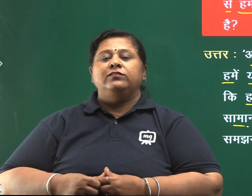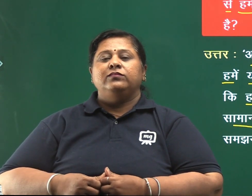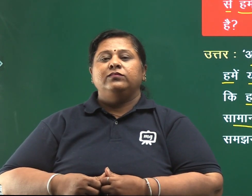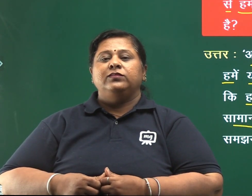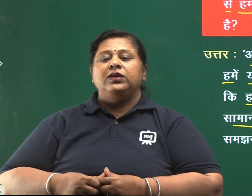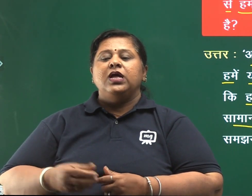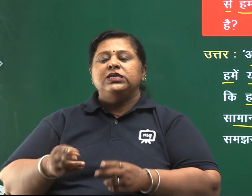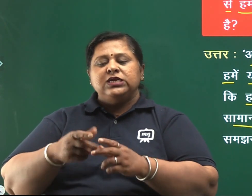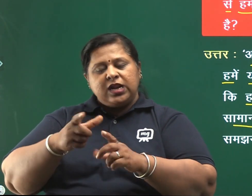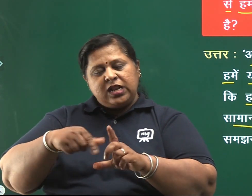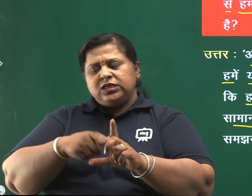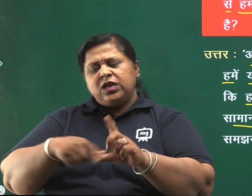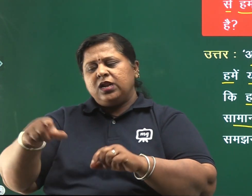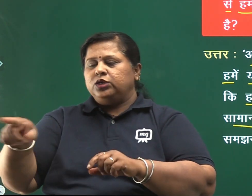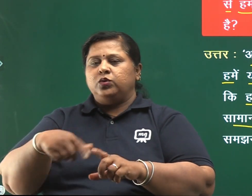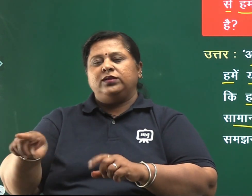सामान्य जनों से